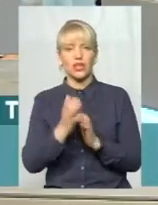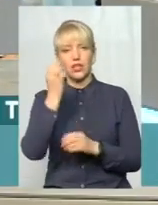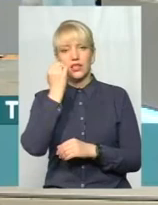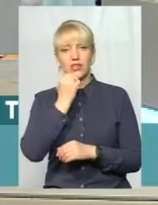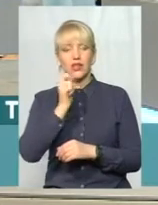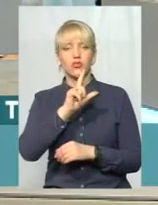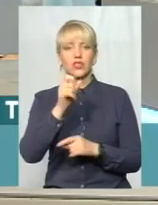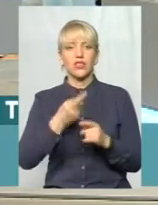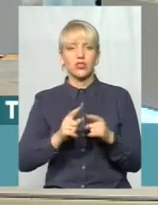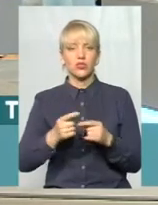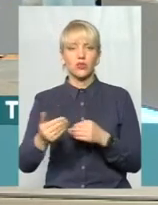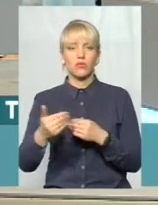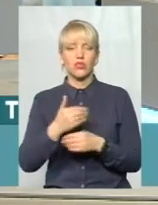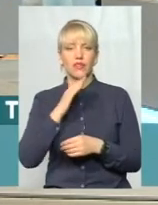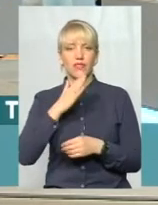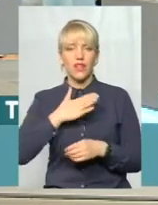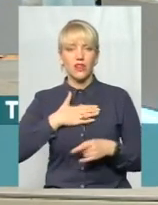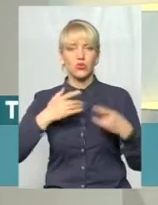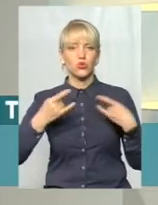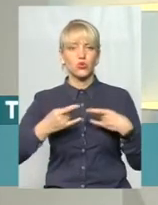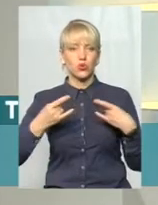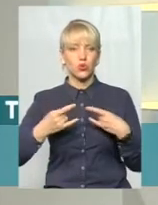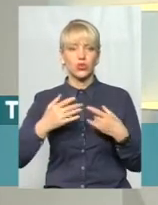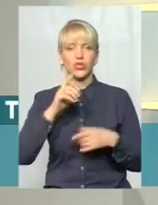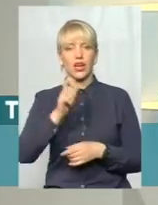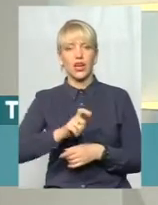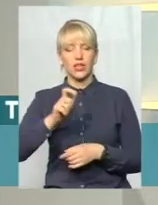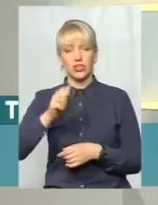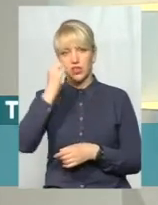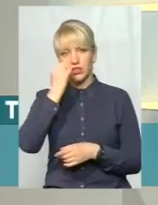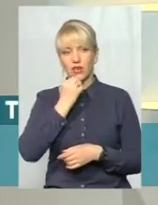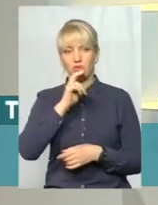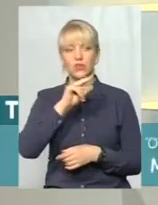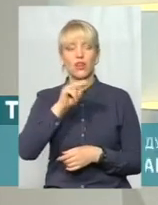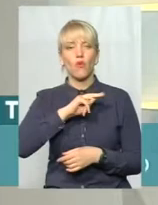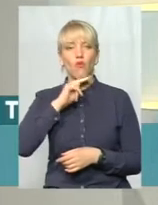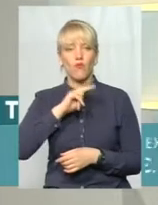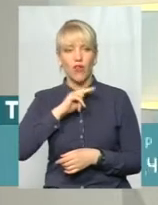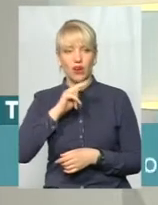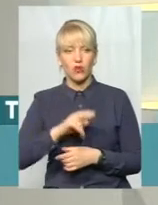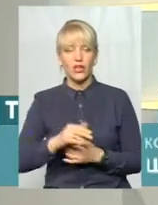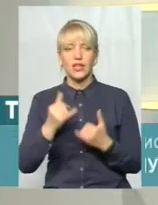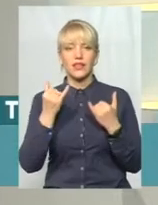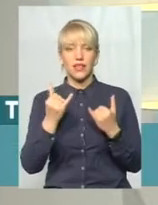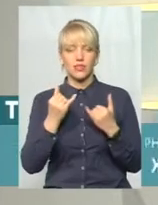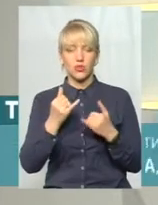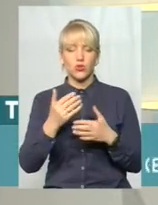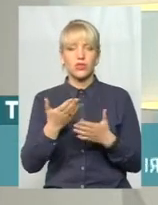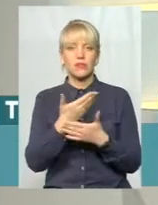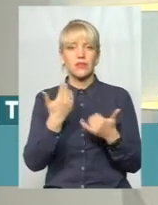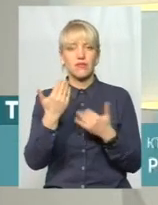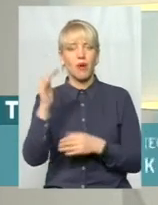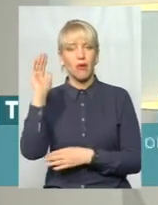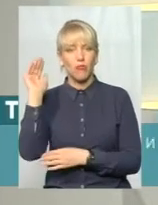дякую за те, що прийшли сьогодні в нашу студію. Нашим глядачам дякуємо за увагу. А на сьогодні ми прощаємося.